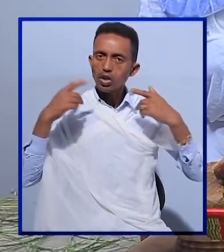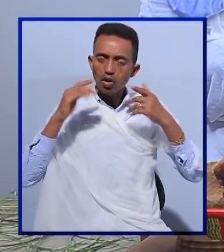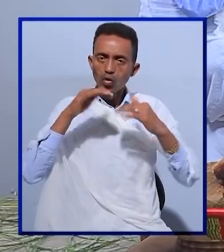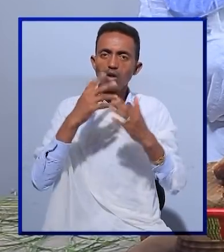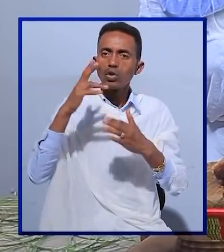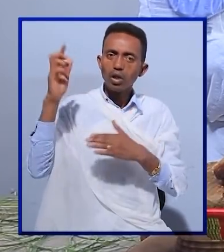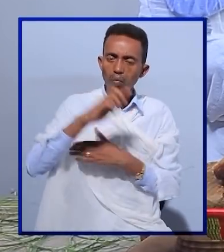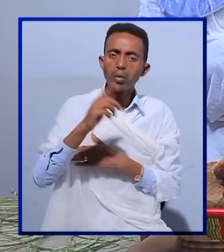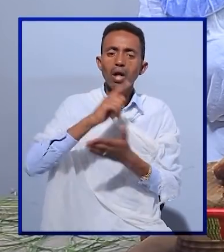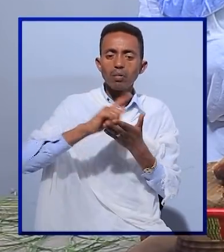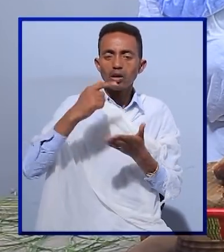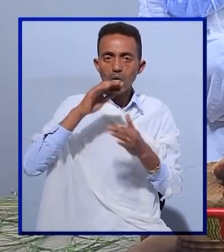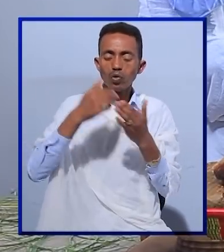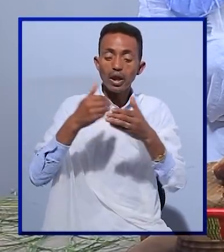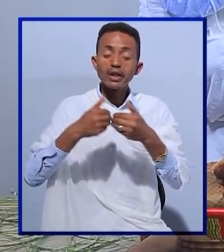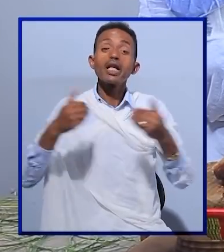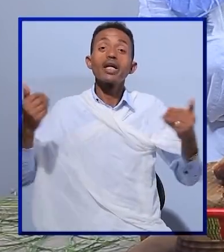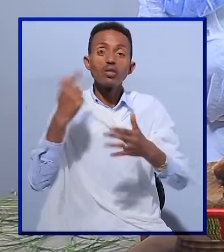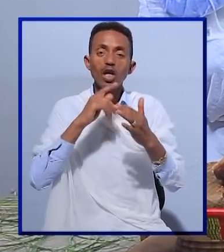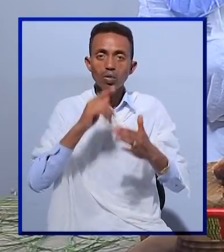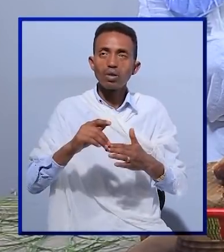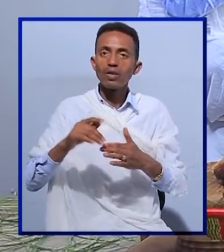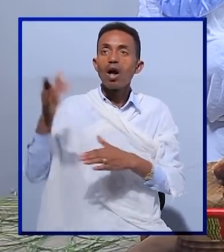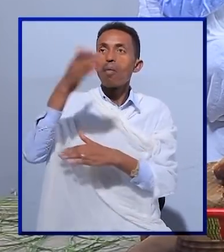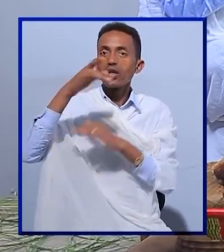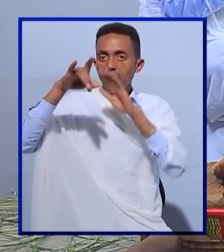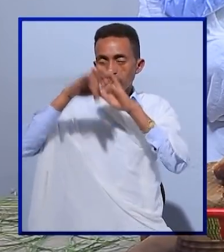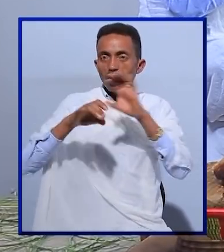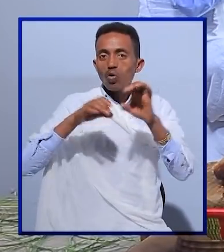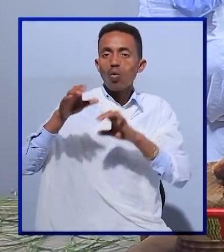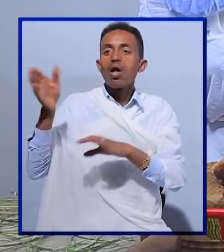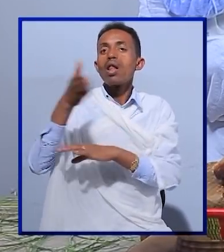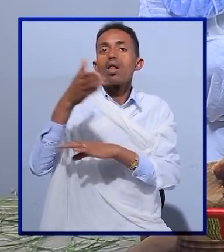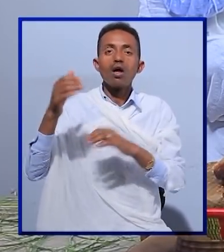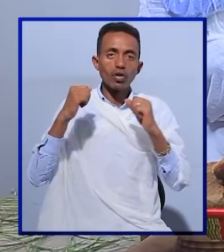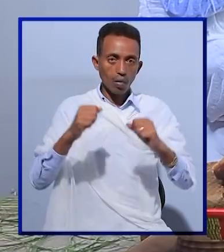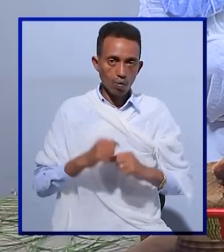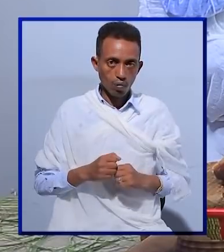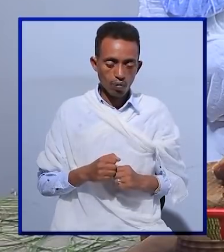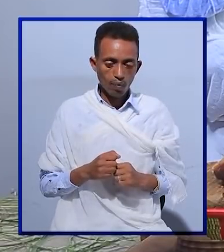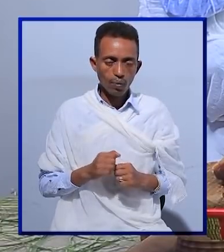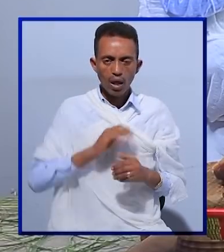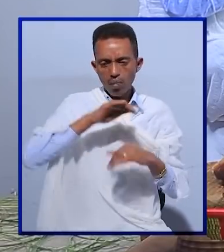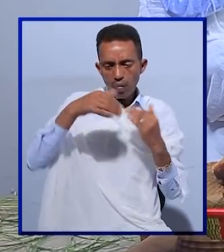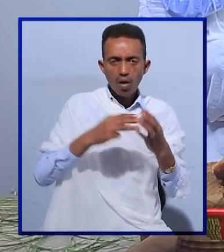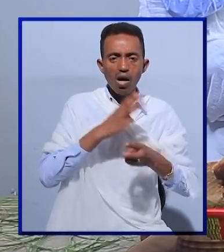የሐዘን ምንድነው አዋጅ ሲታወጅ ለሶስት ቀን ለሳምንት ተብሎ ተለይቶስ ባንድራዎች ዝቅ ብለው